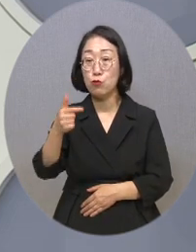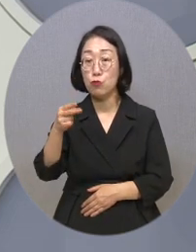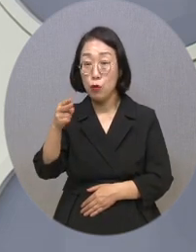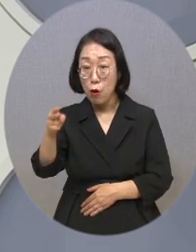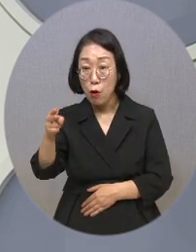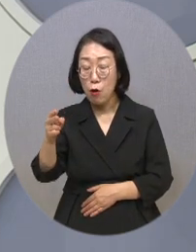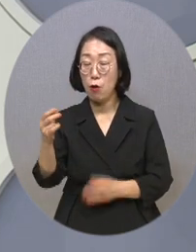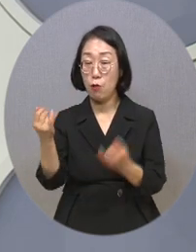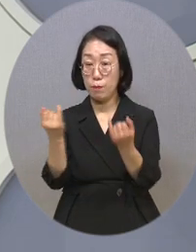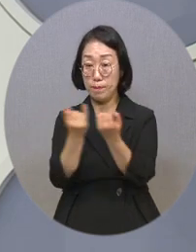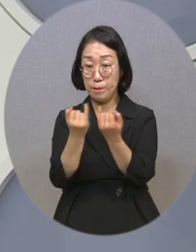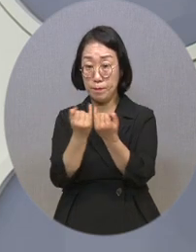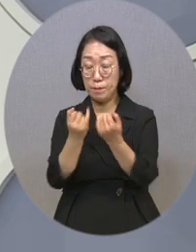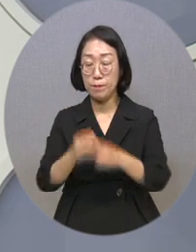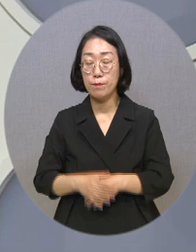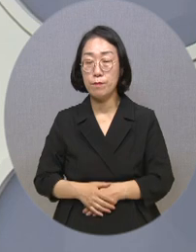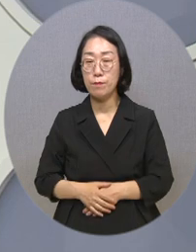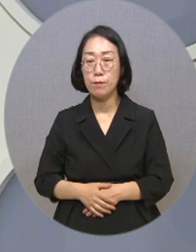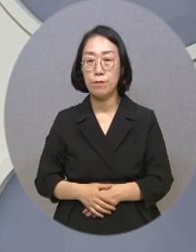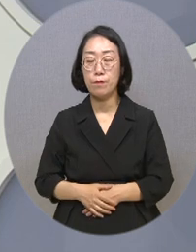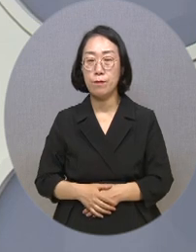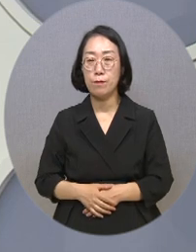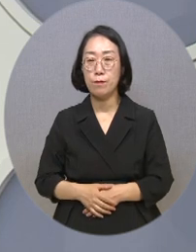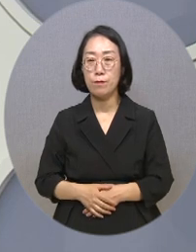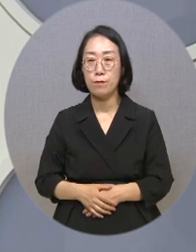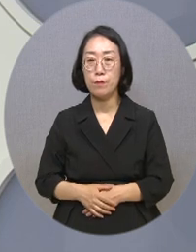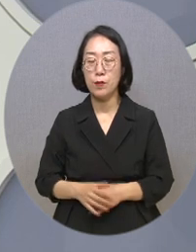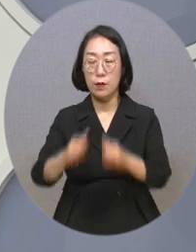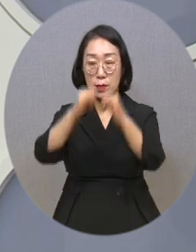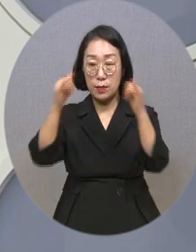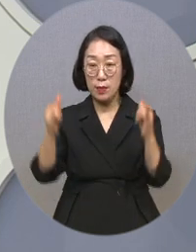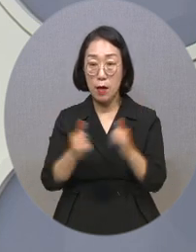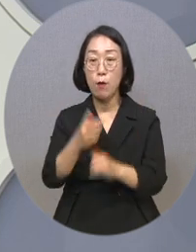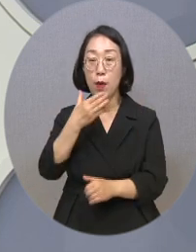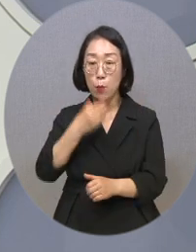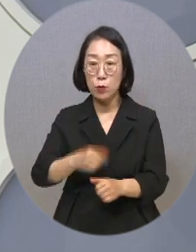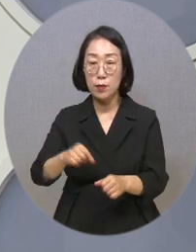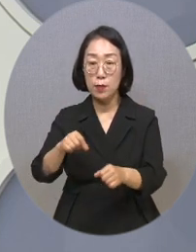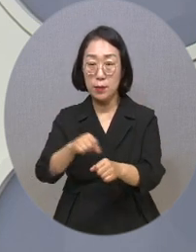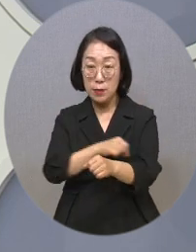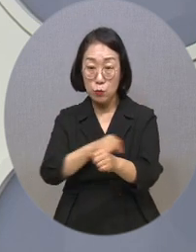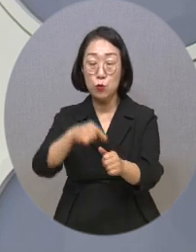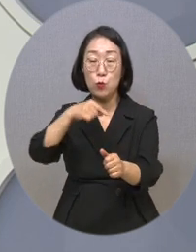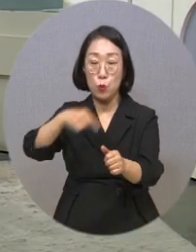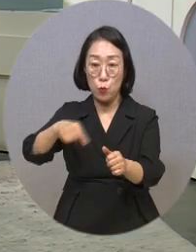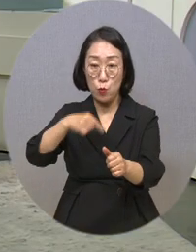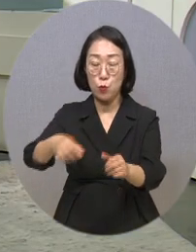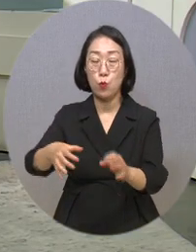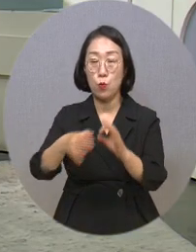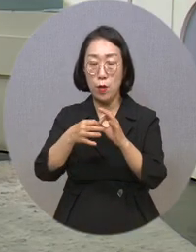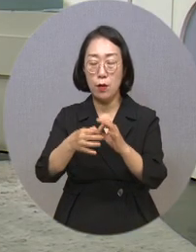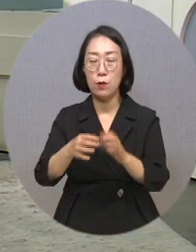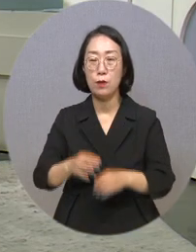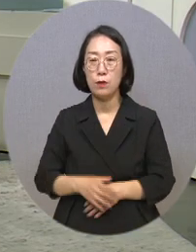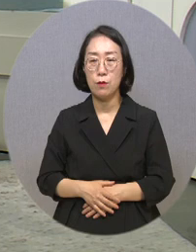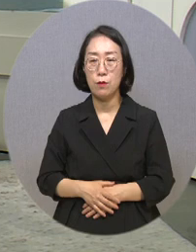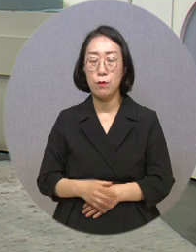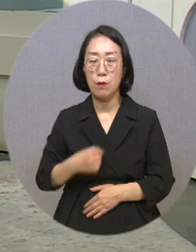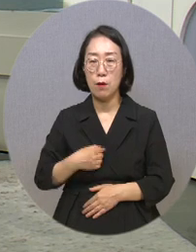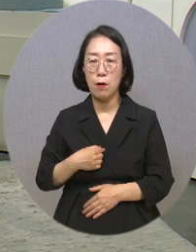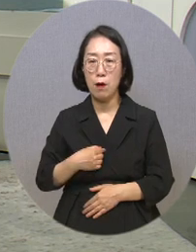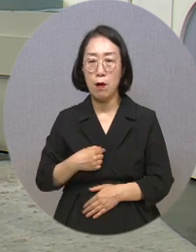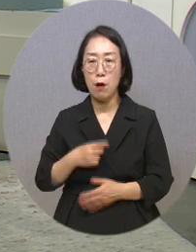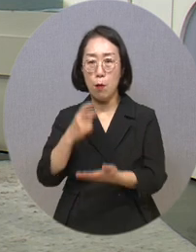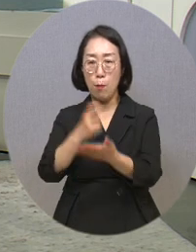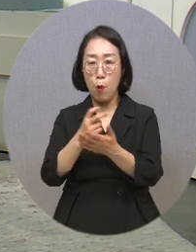이제 장학금 드리고 나머지는 이제 사회복지랑 특수교육 쪽에 그걸 하고 근데 제가 법대 나와서